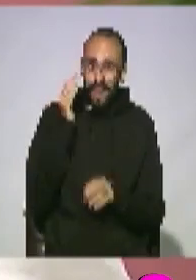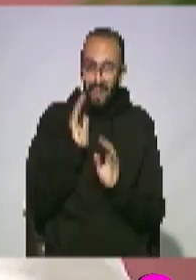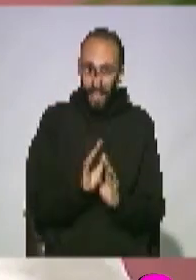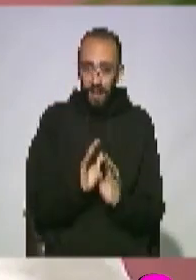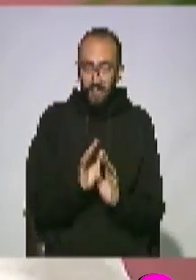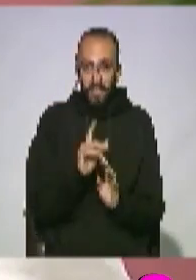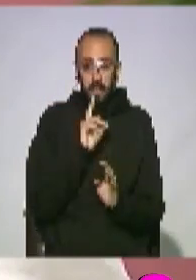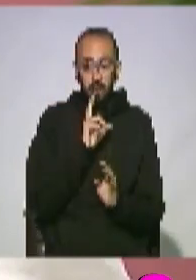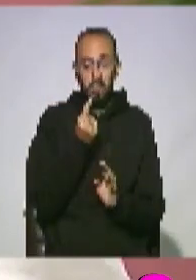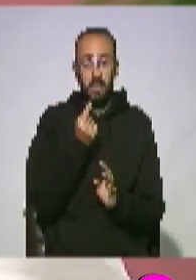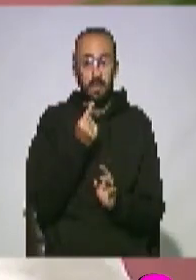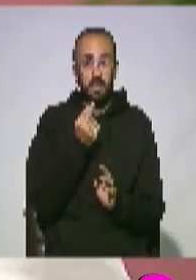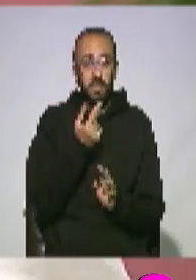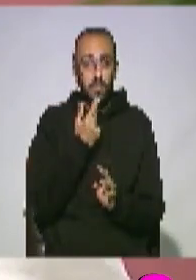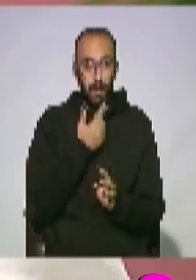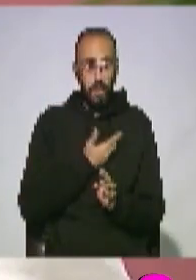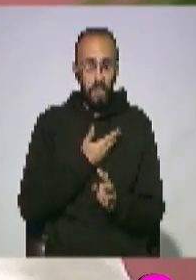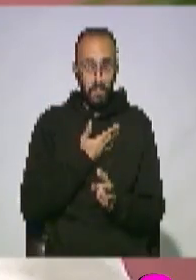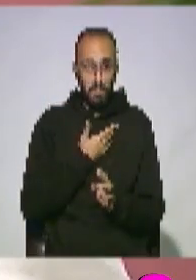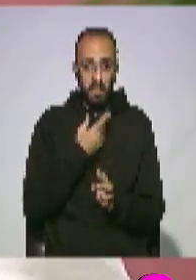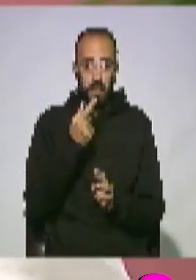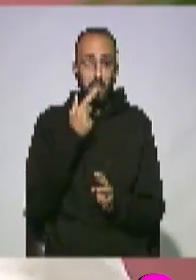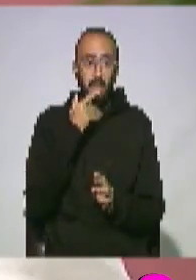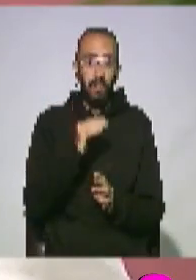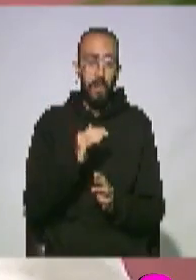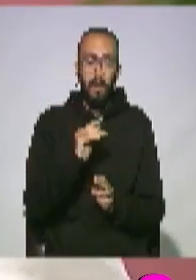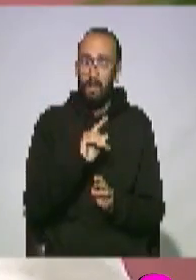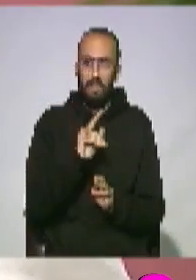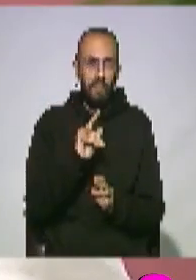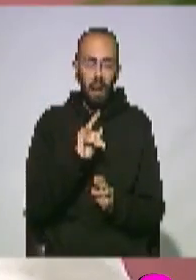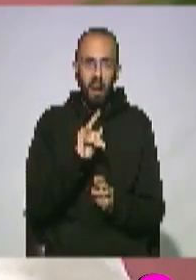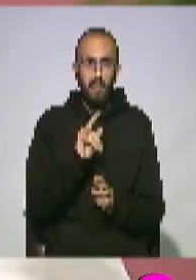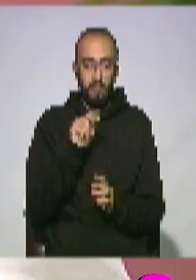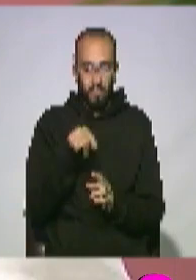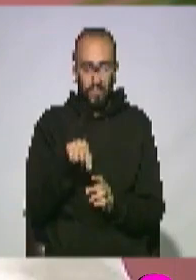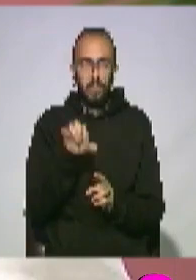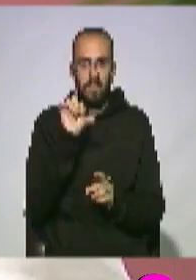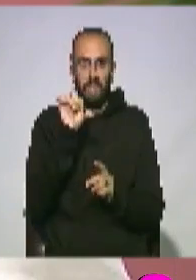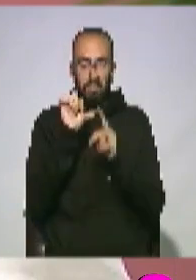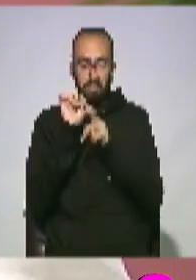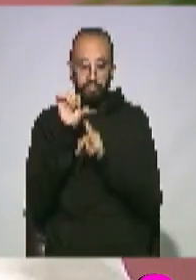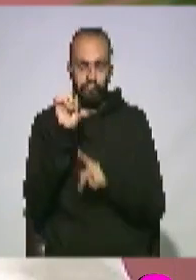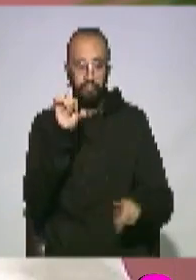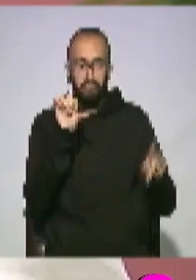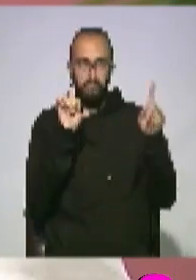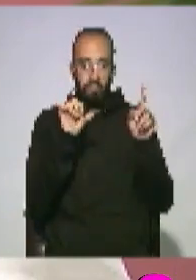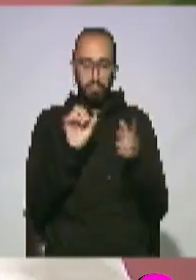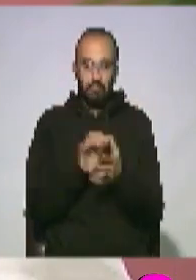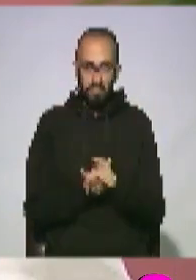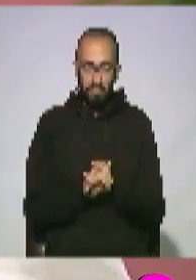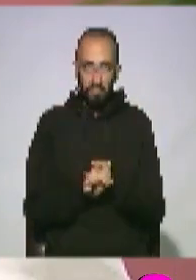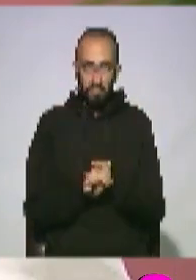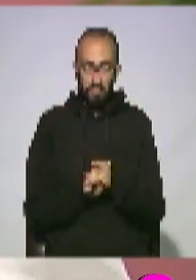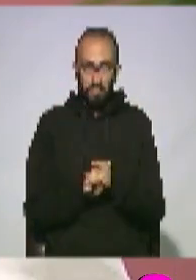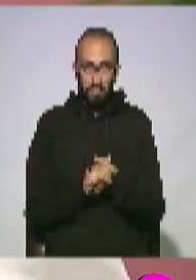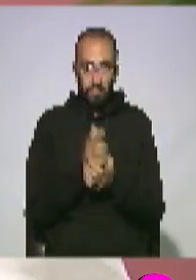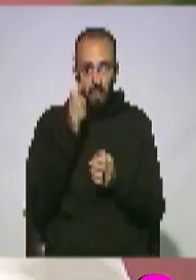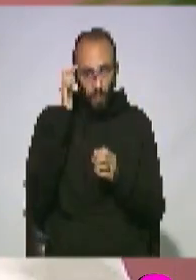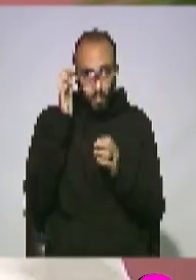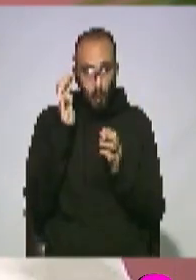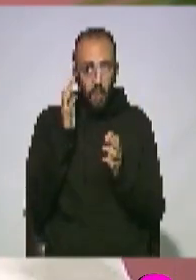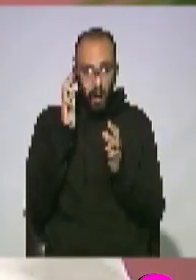عنده 15 سنة وما زال بنتكلم إن هو طفل، لا احنا بقى عندنا من 9 سنوات. وبيصحب عملية